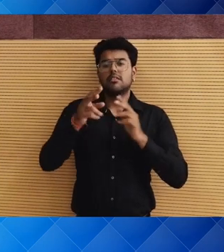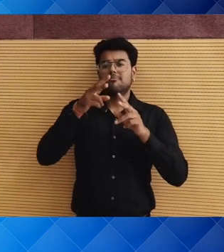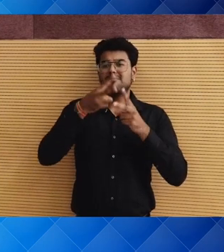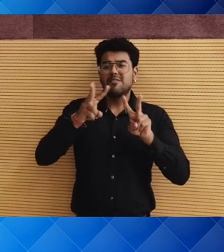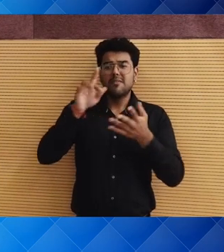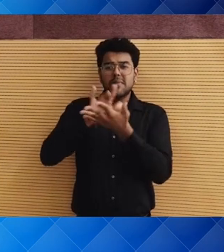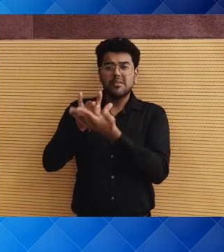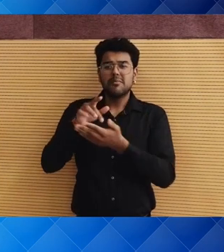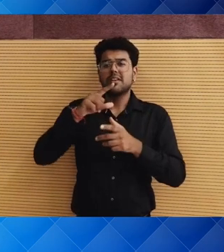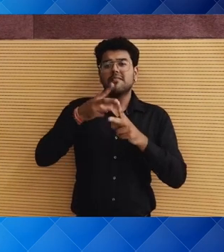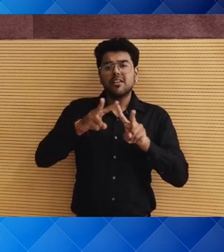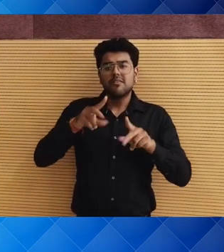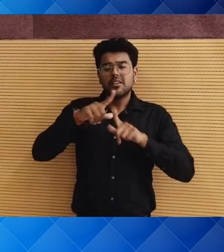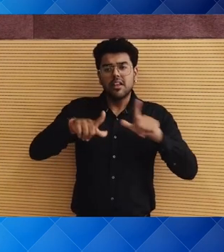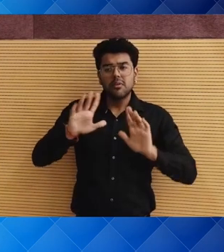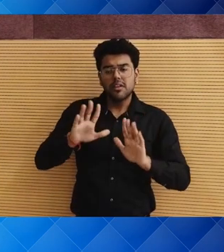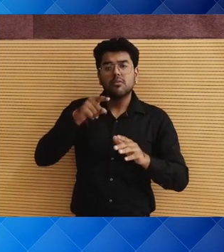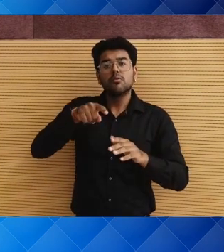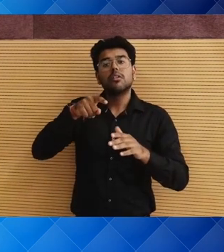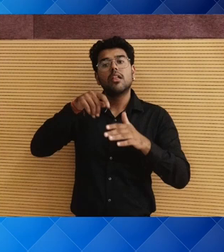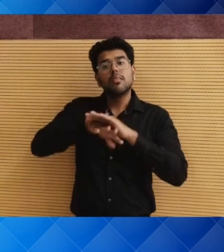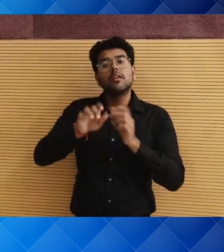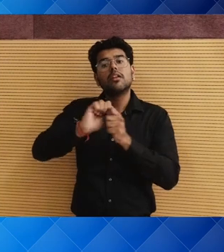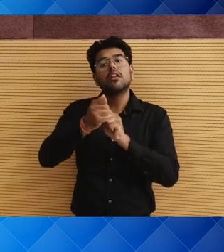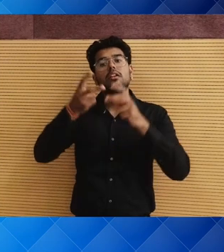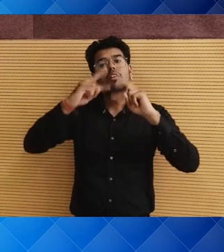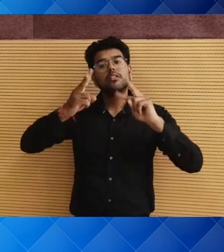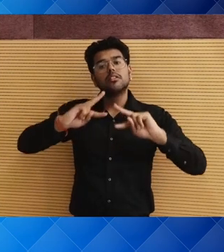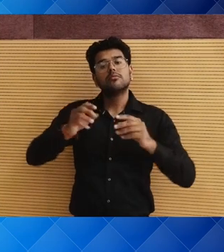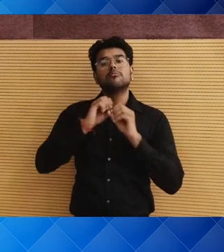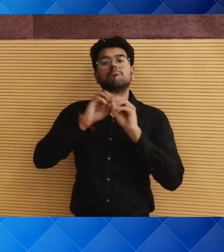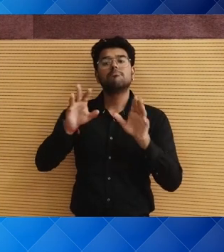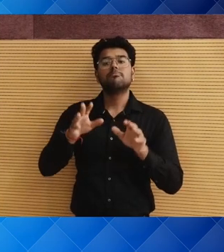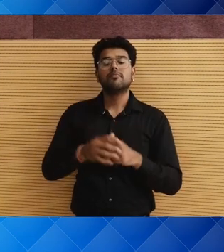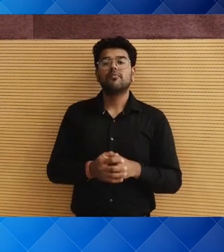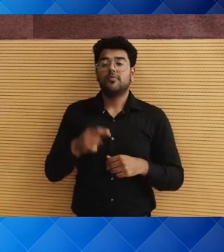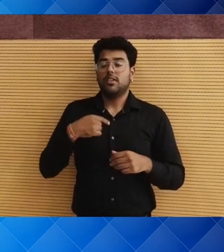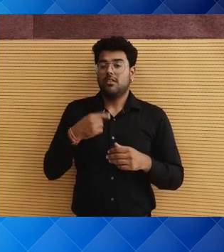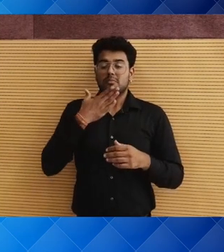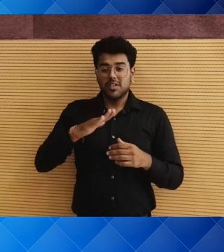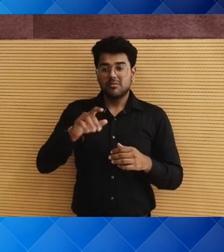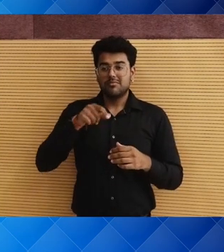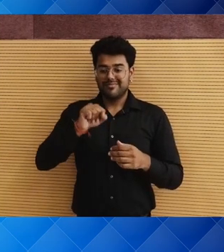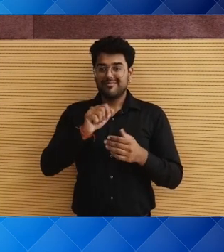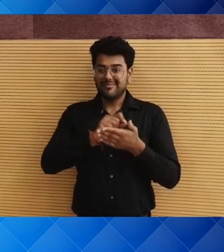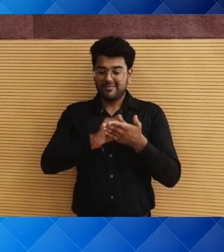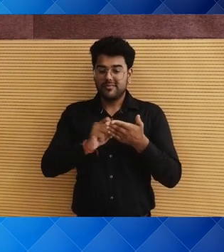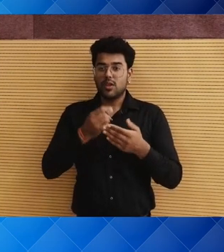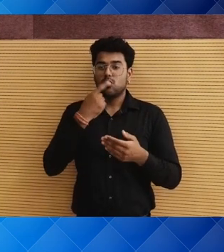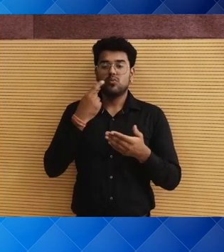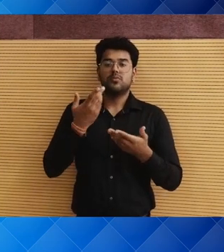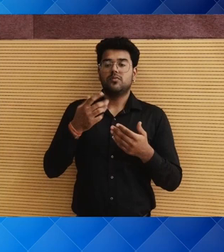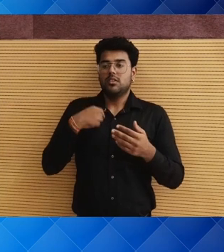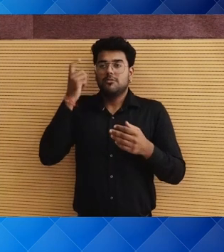ये एससीईआरटी की वहाँ होस्ट भी हो जाए, उस राज्य की जो बुद्धिजीवी है, बच्चों के बारे में लिखने वाले, बच्चों के बारे